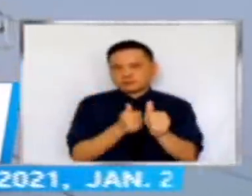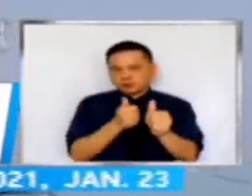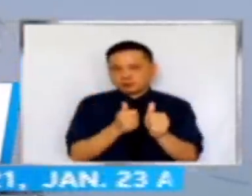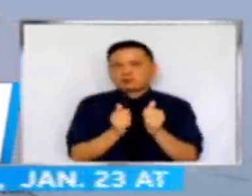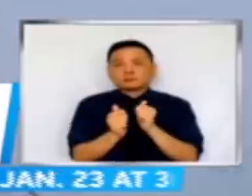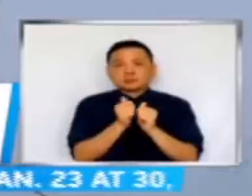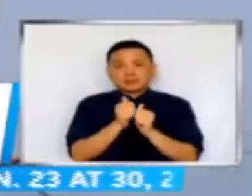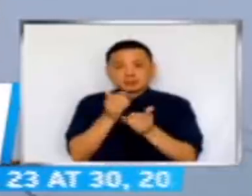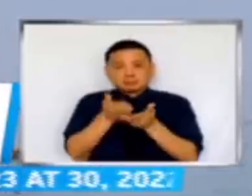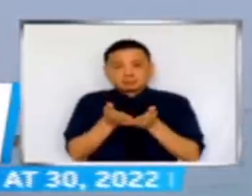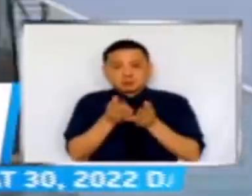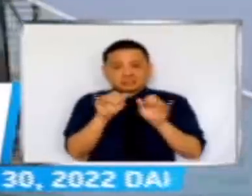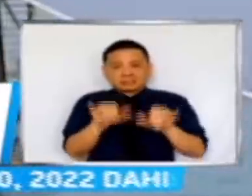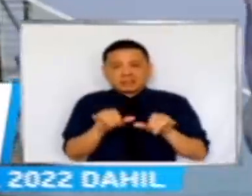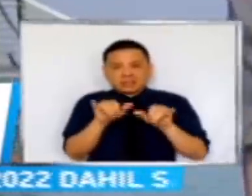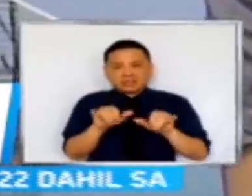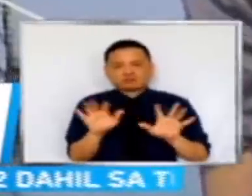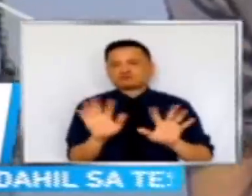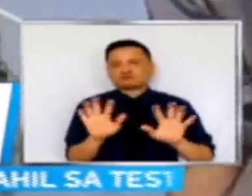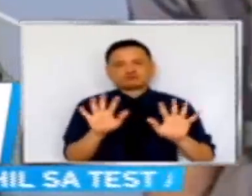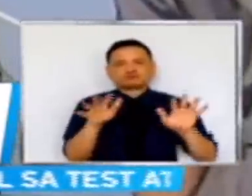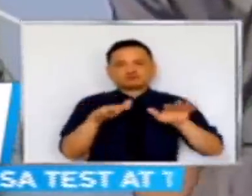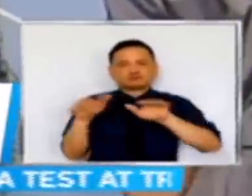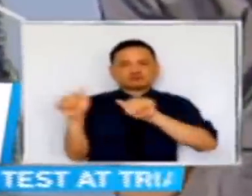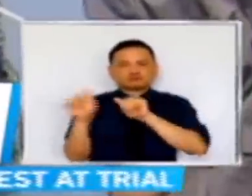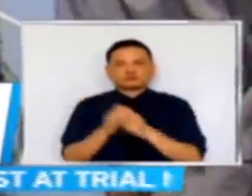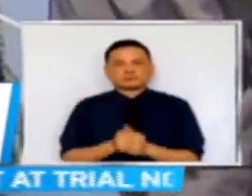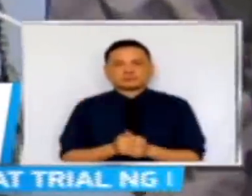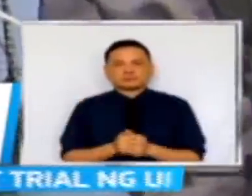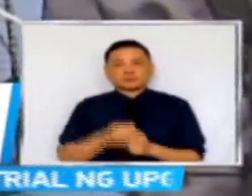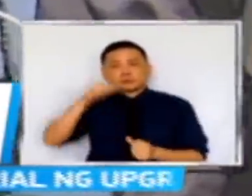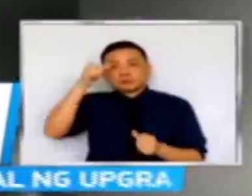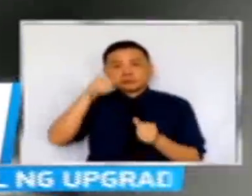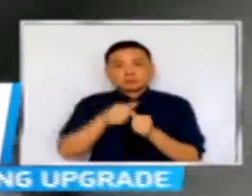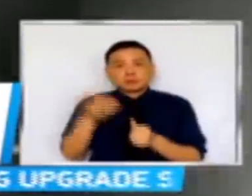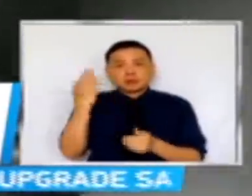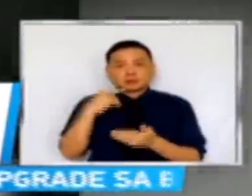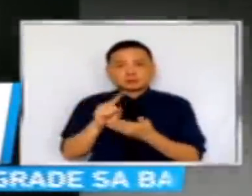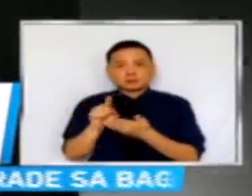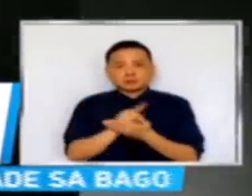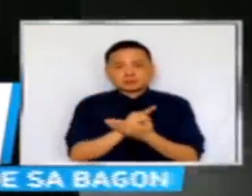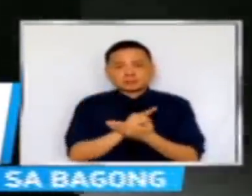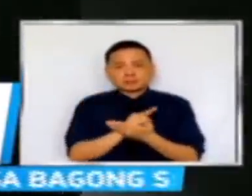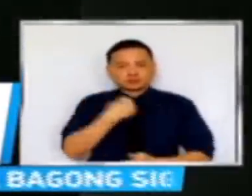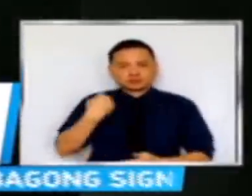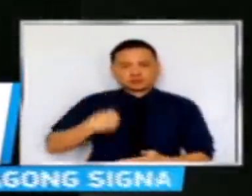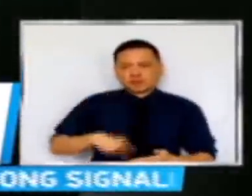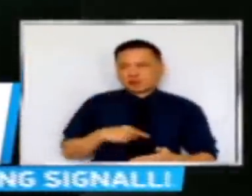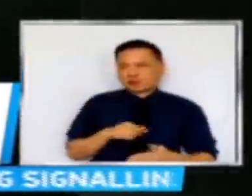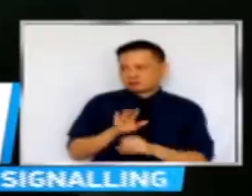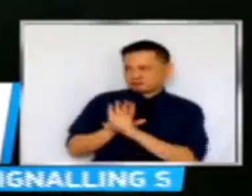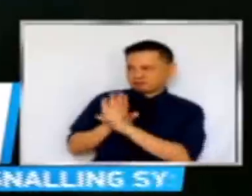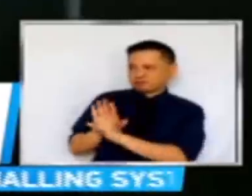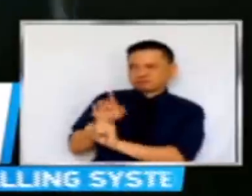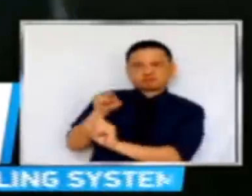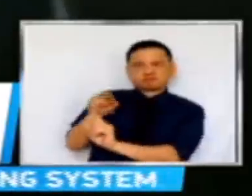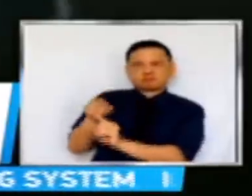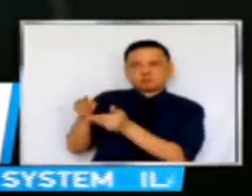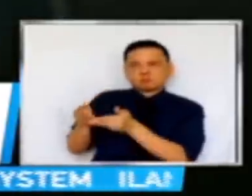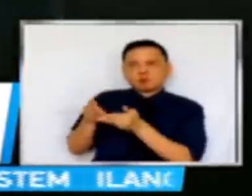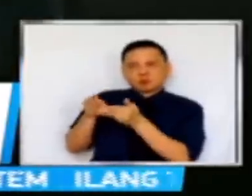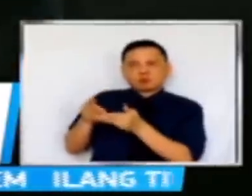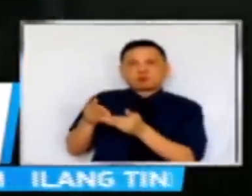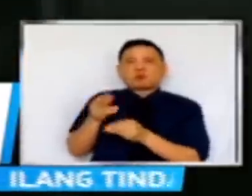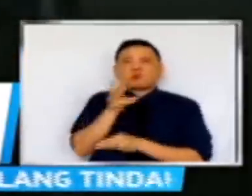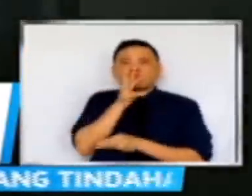roon. Noong isang linggo, hinarang ng China Coast Guard ang supply boats ng Pilipinas na payungin at binomba ng tubig.